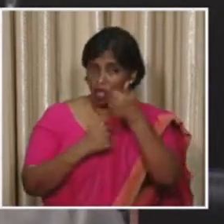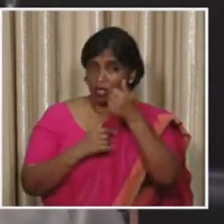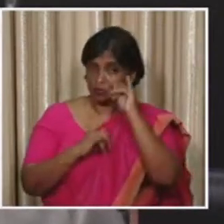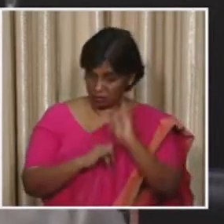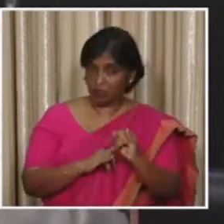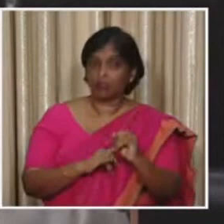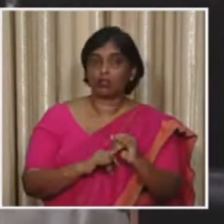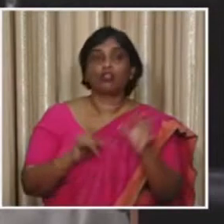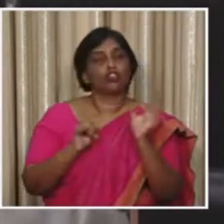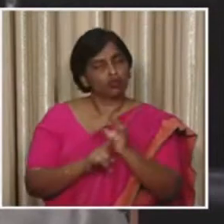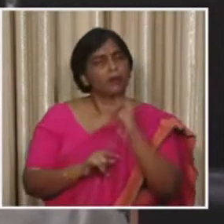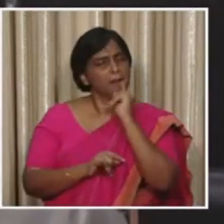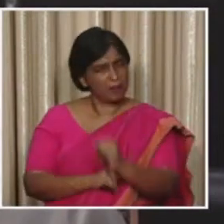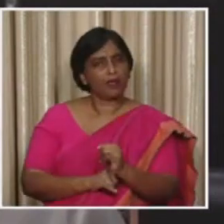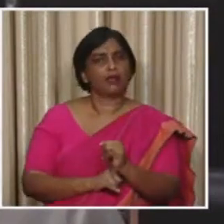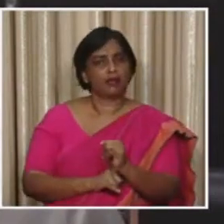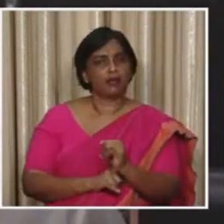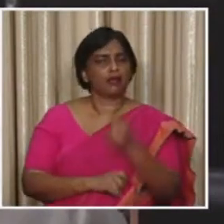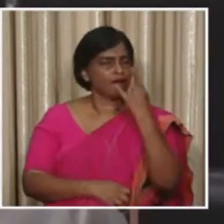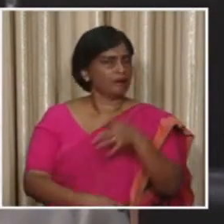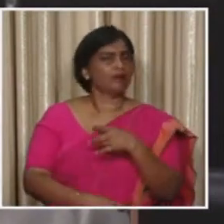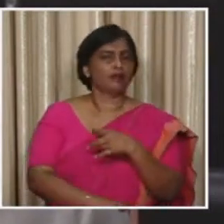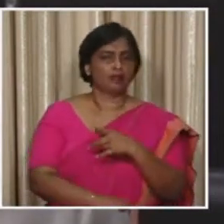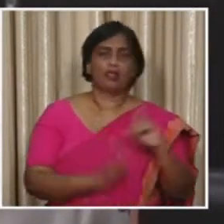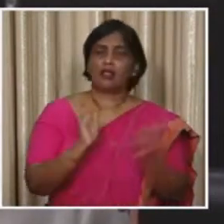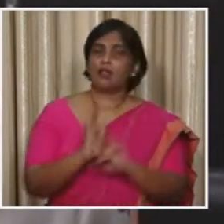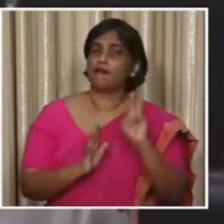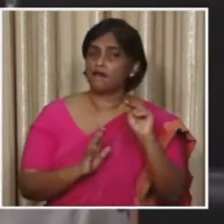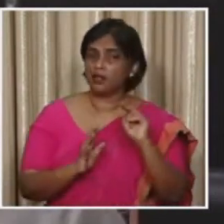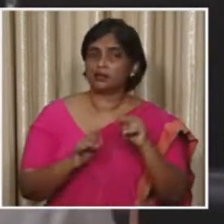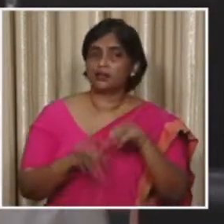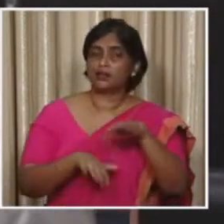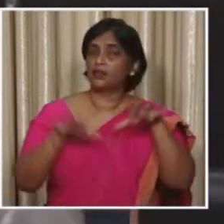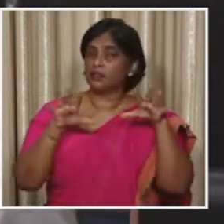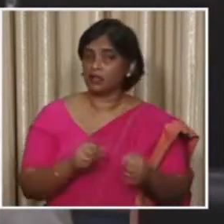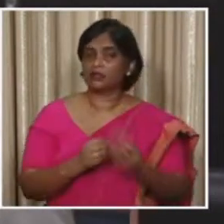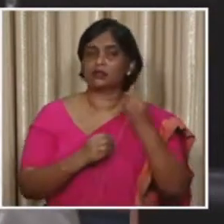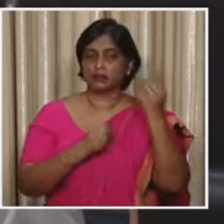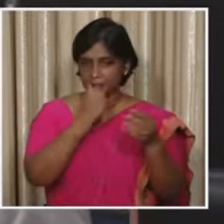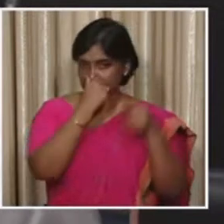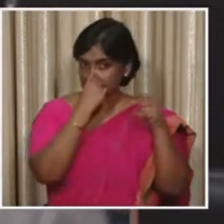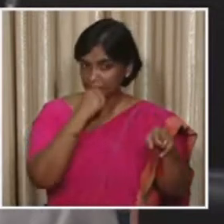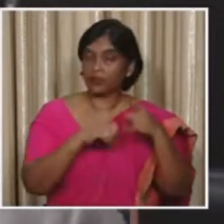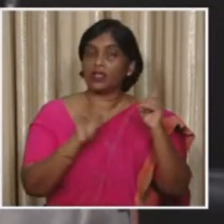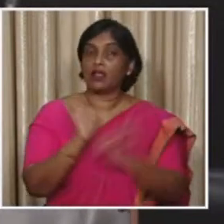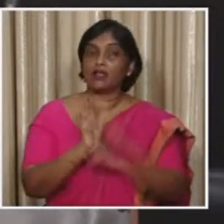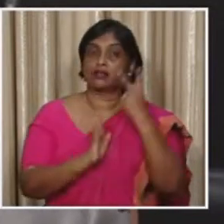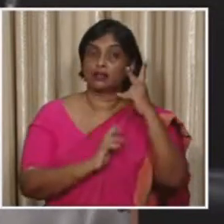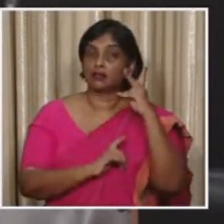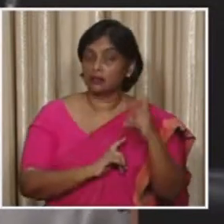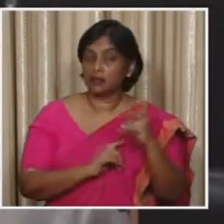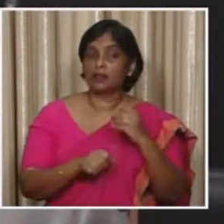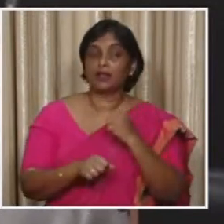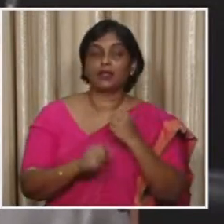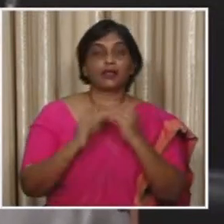සුබද කියලා දුප්පත්කම අසුබයි ඒකයි ලක්ෂ 20කට උරුමය අයිතිය දෙන්නේ ඒකයි ලක්ෂ 2කට